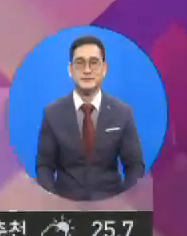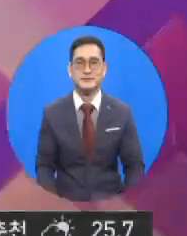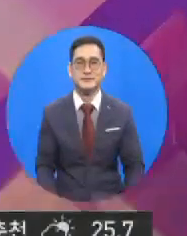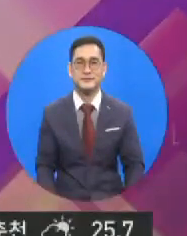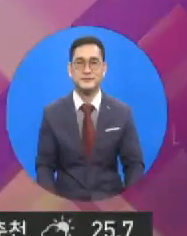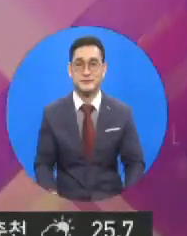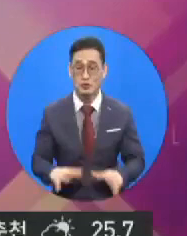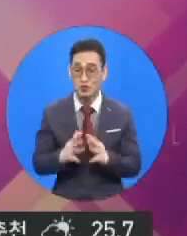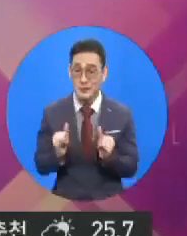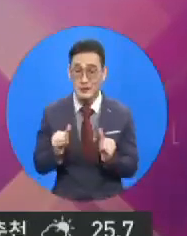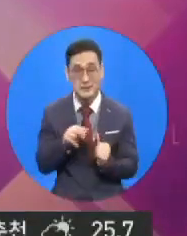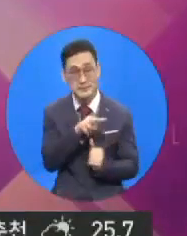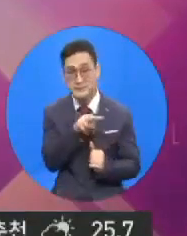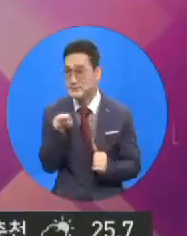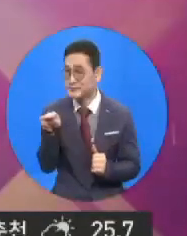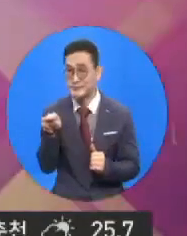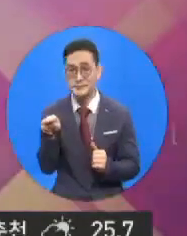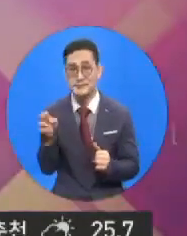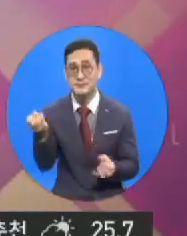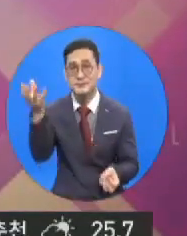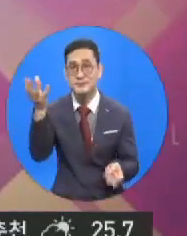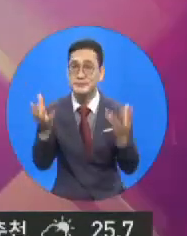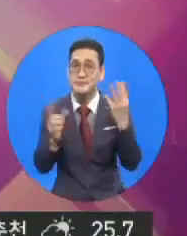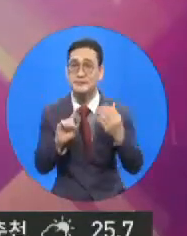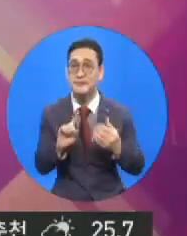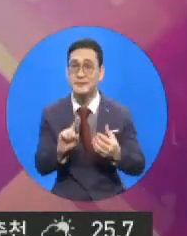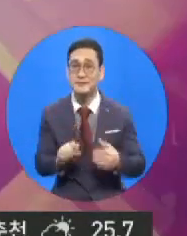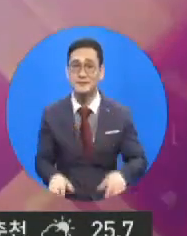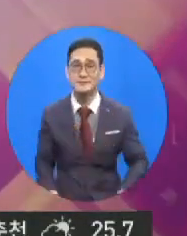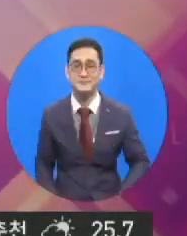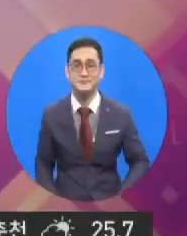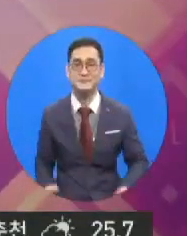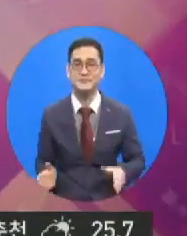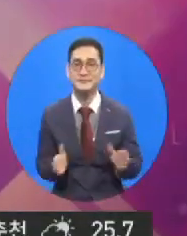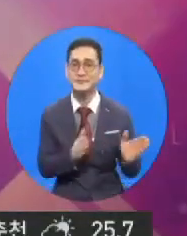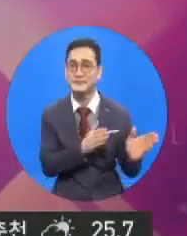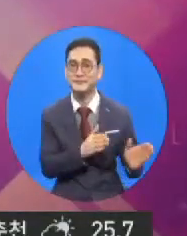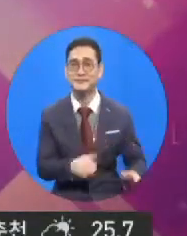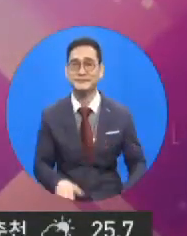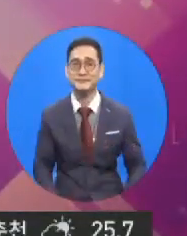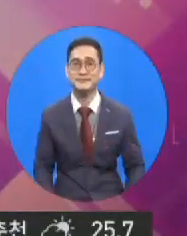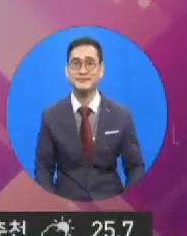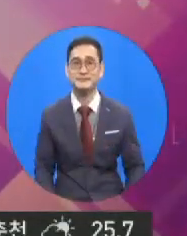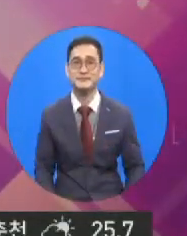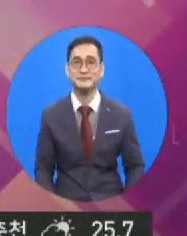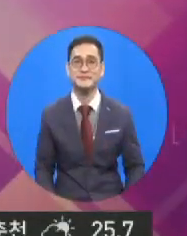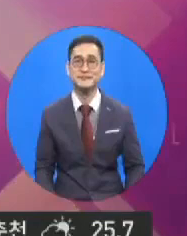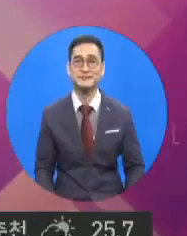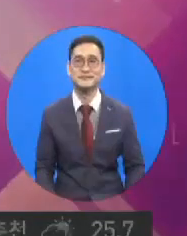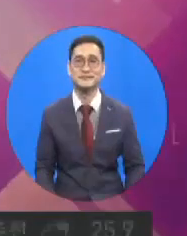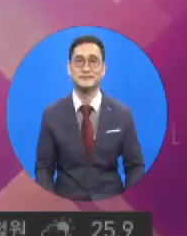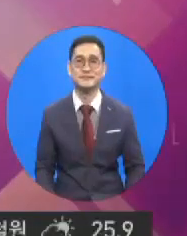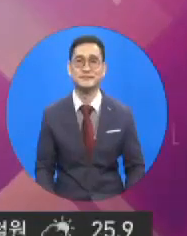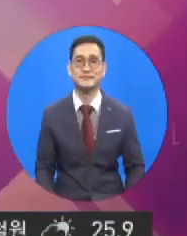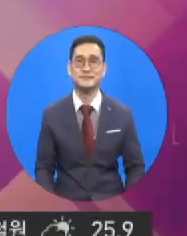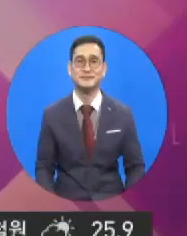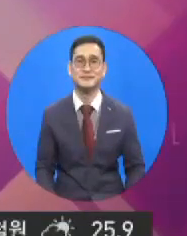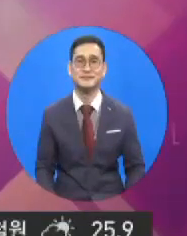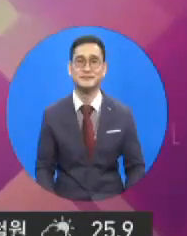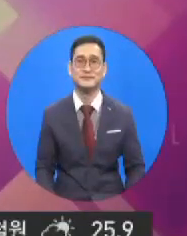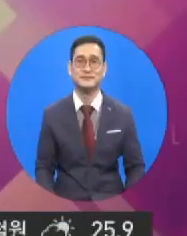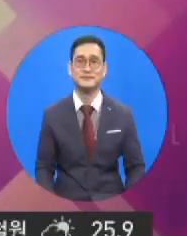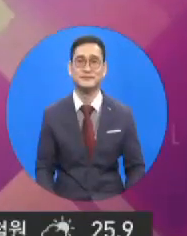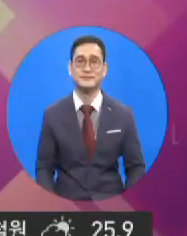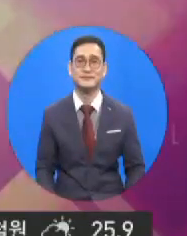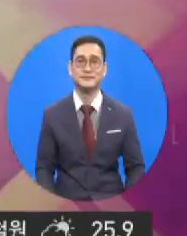한 조간신문의 보도에 대해서 저희가 소개를 해드렸습니다. 사실 확인 여부는 좀 따져봐야 한다라고도 저희가